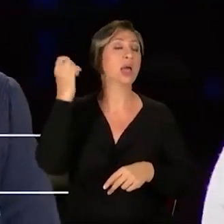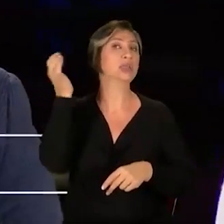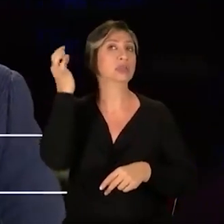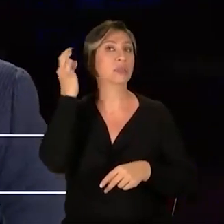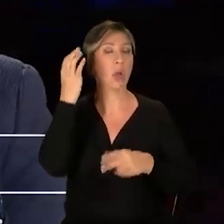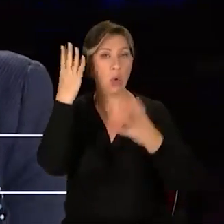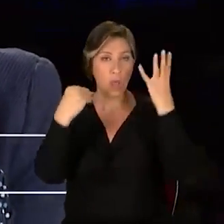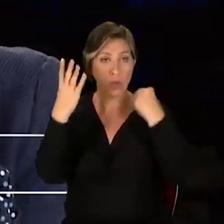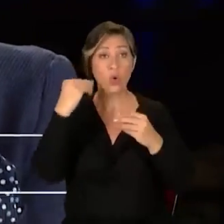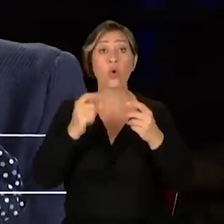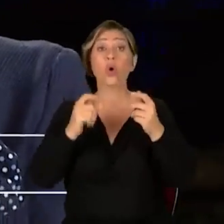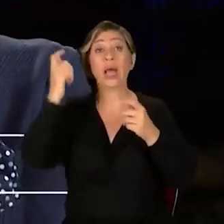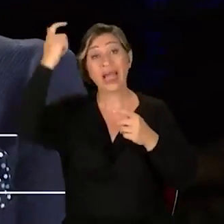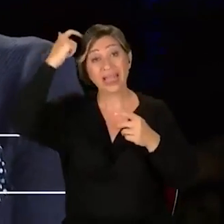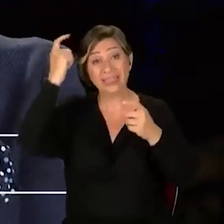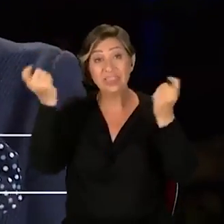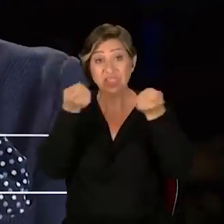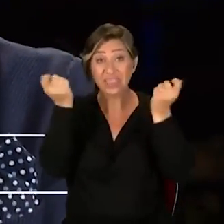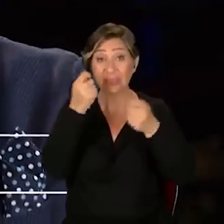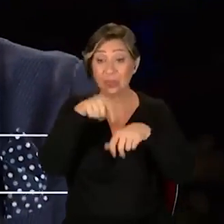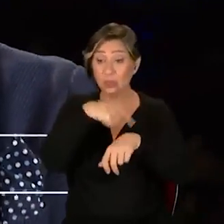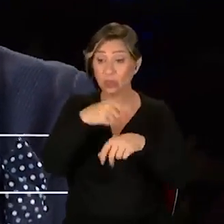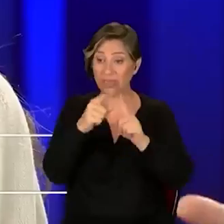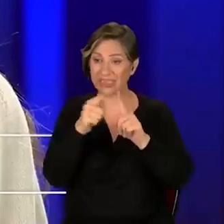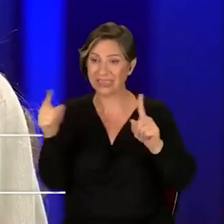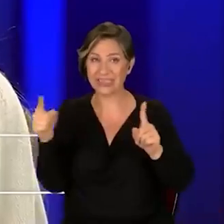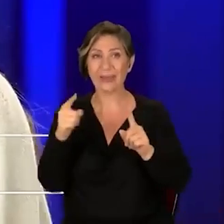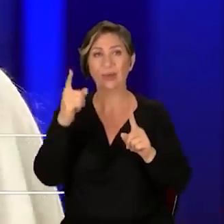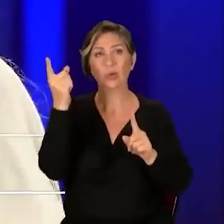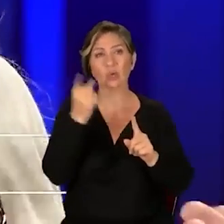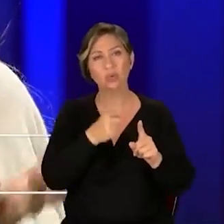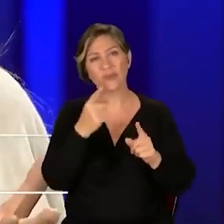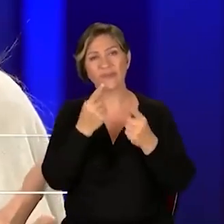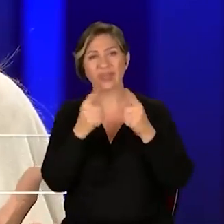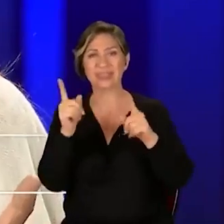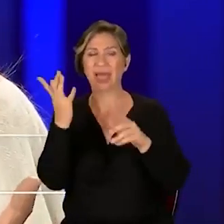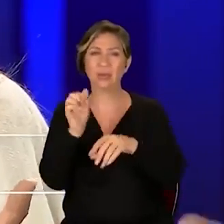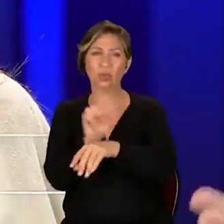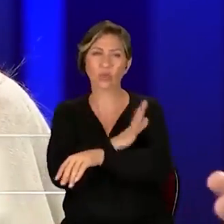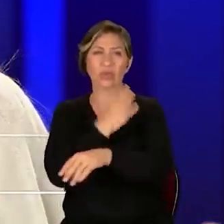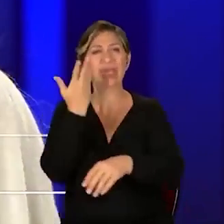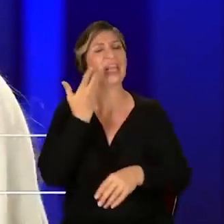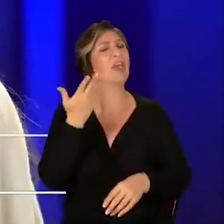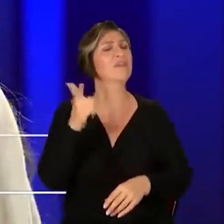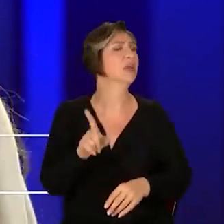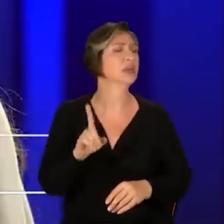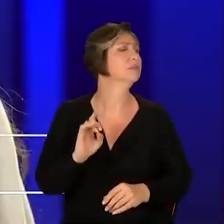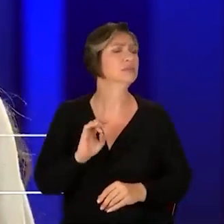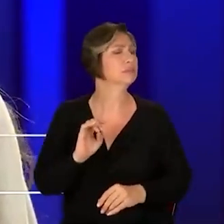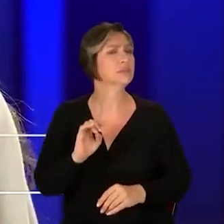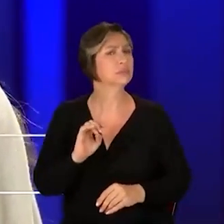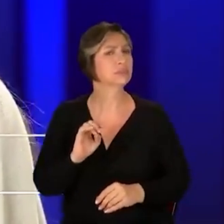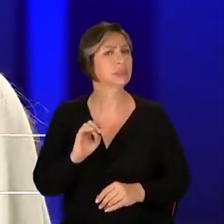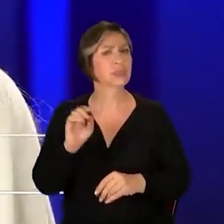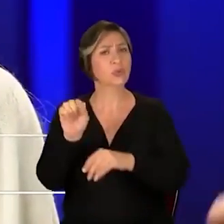belki kullanmayı öğrenme süreci diye değerlendirelim. Hani oradaki oran daha farklı. Daha duygusal bedendesin bence keyifli zaten. Yani. Evet, öyle bir şey söylenebilir. 3 yaşına